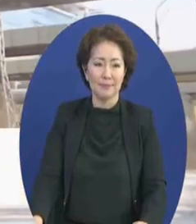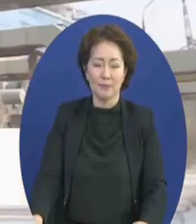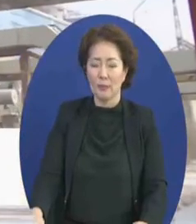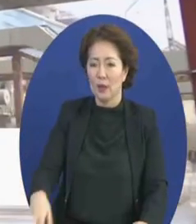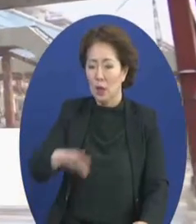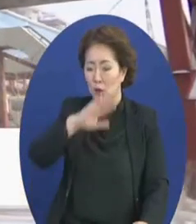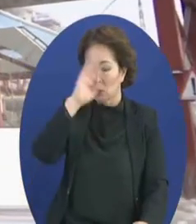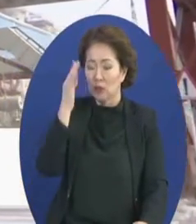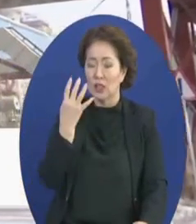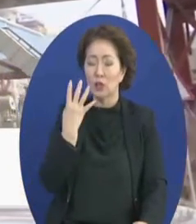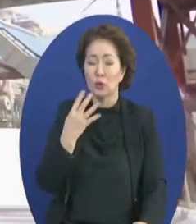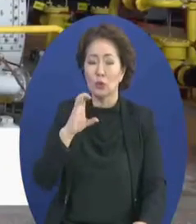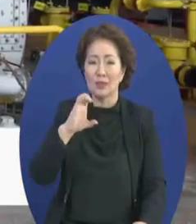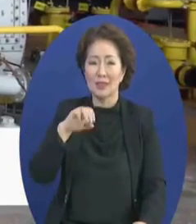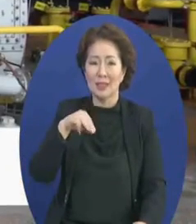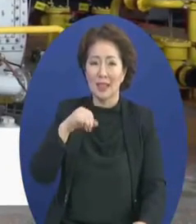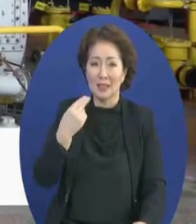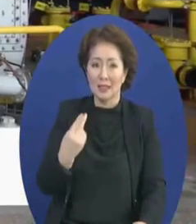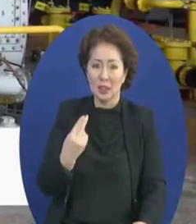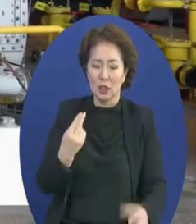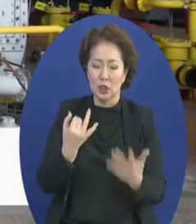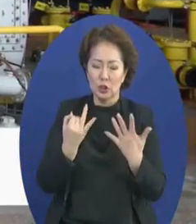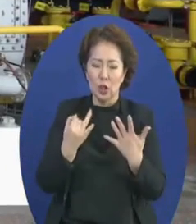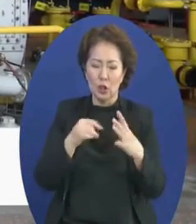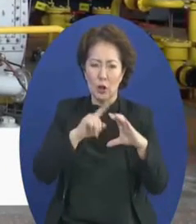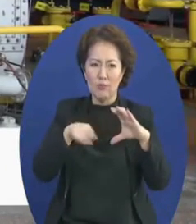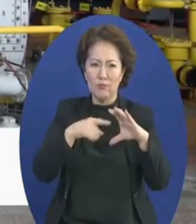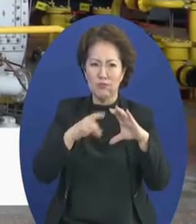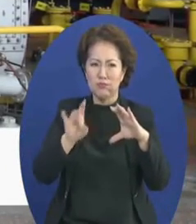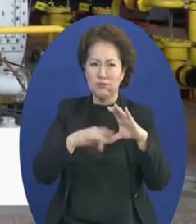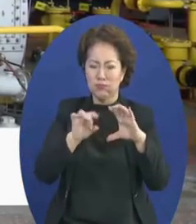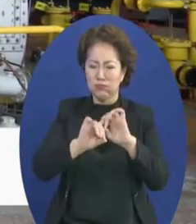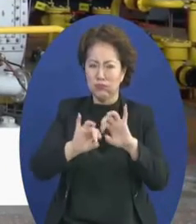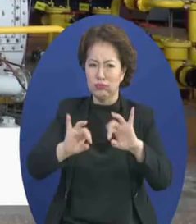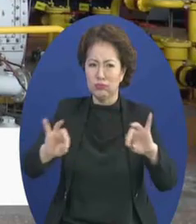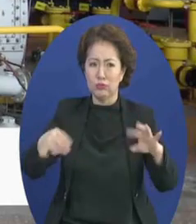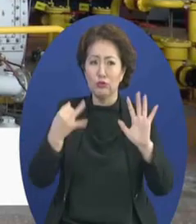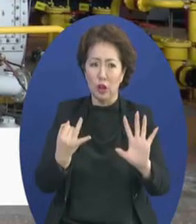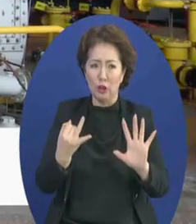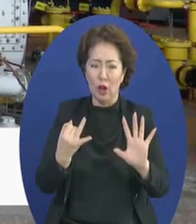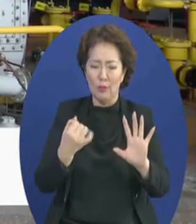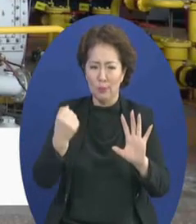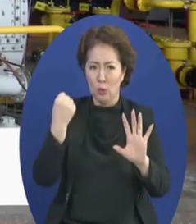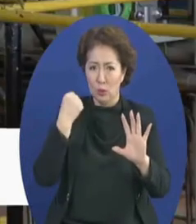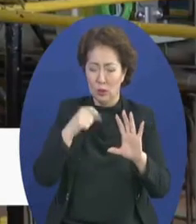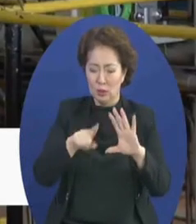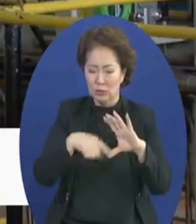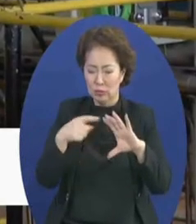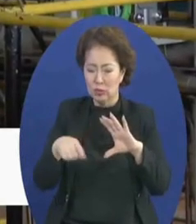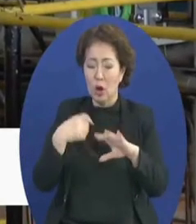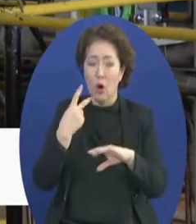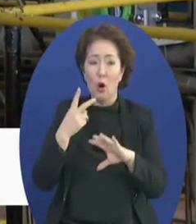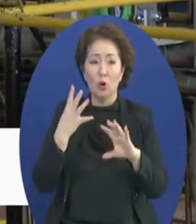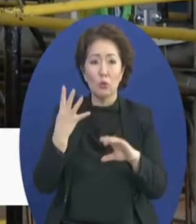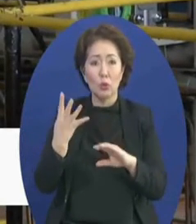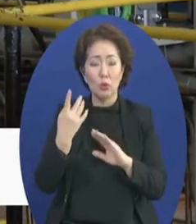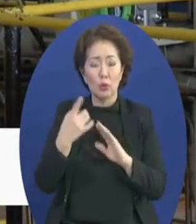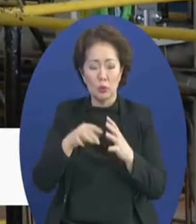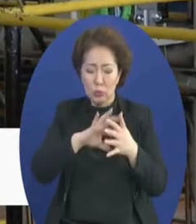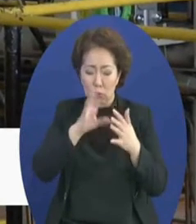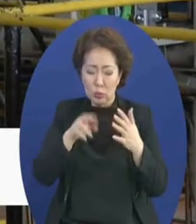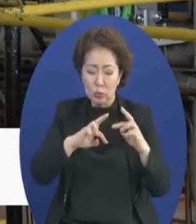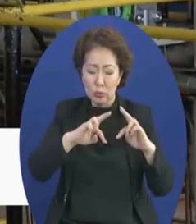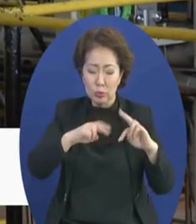Дулааны 4-р цахилгаан станц нийт 7 турбин генераторттай. Үүнээс 2019 оноос хойш 4 турбин генераторыг нийт 89